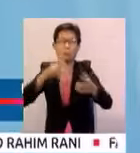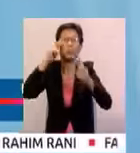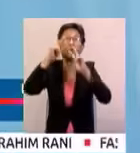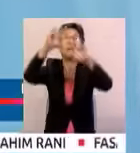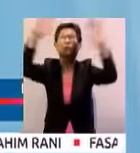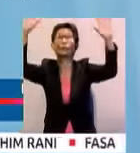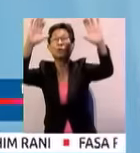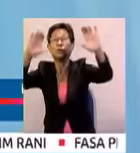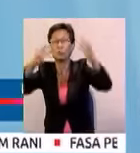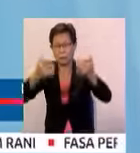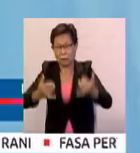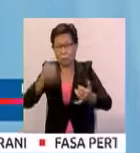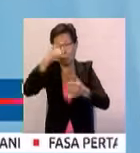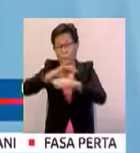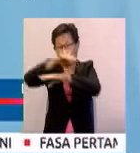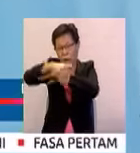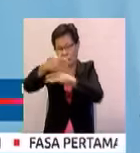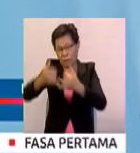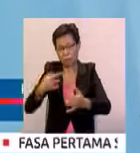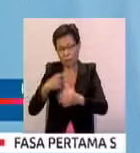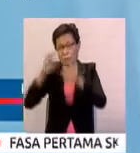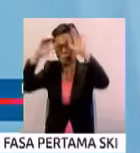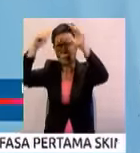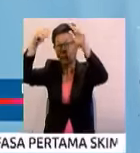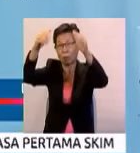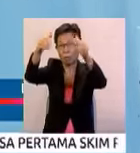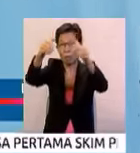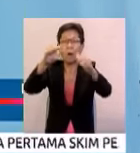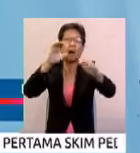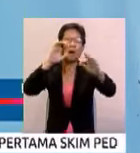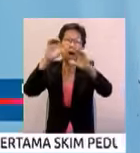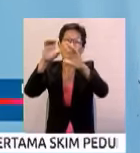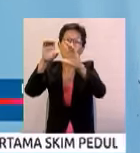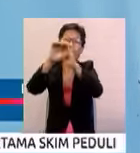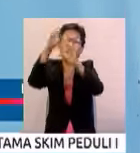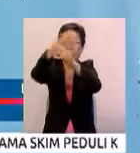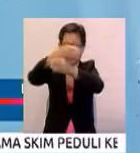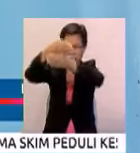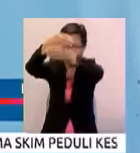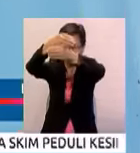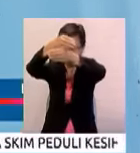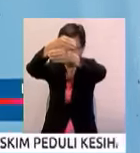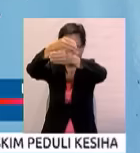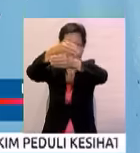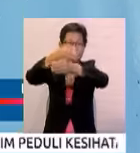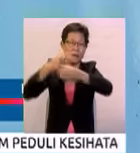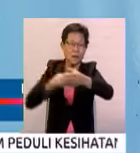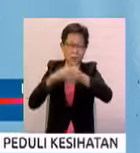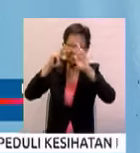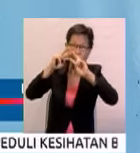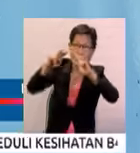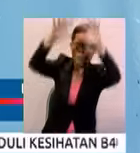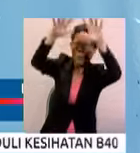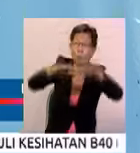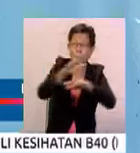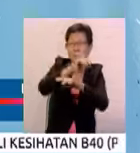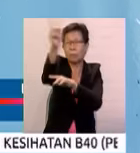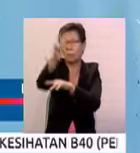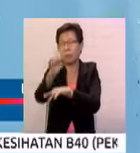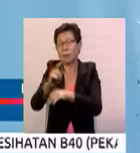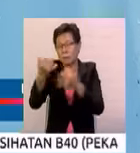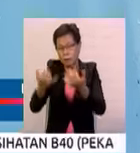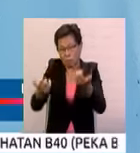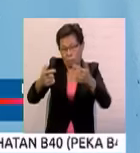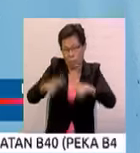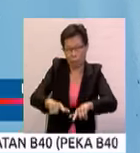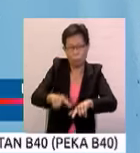keadaan cuaca semasa untuk malam ini, kita perhatikan imej gemeradar ini. Dapat kita perhatikan hujan dan juga ribut petir